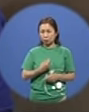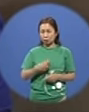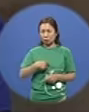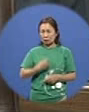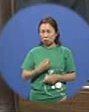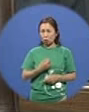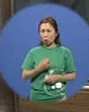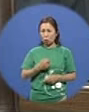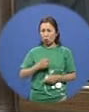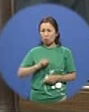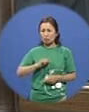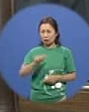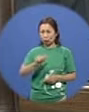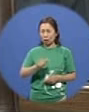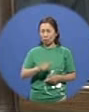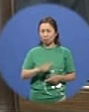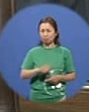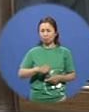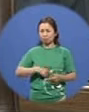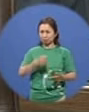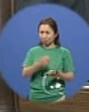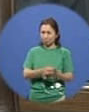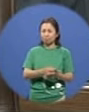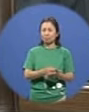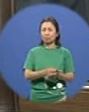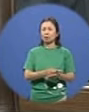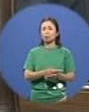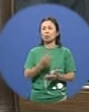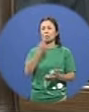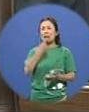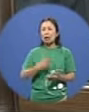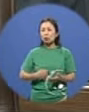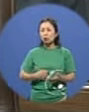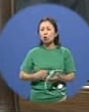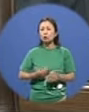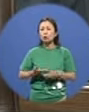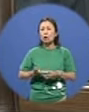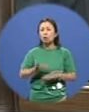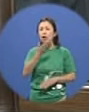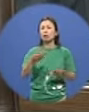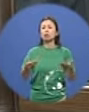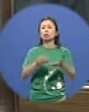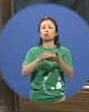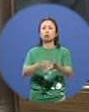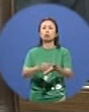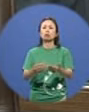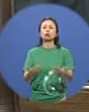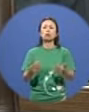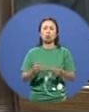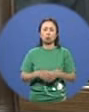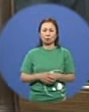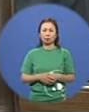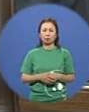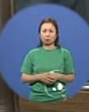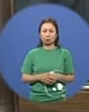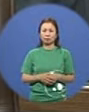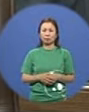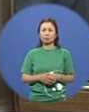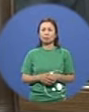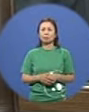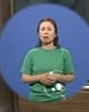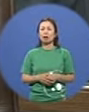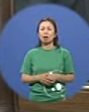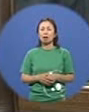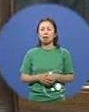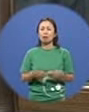するんだという風に納得して入ってえ来ないと困るんですねなるほどねでそういう風にま就職